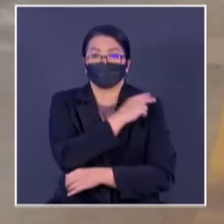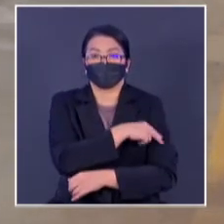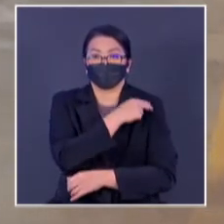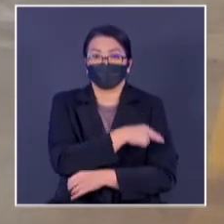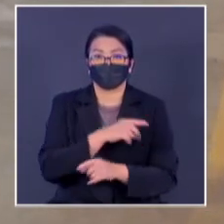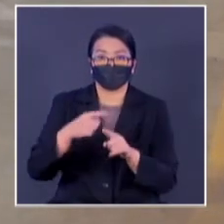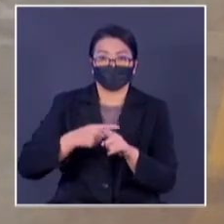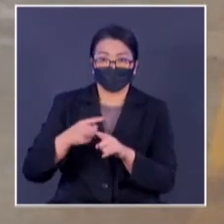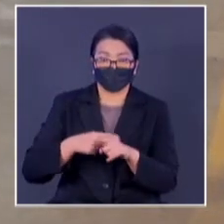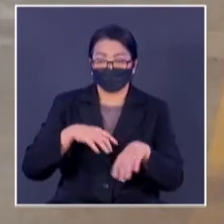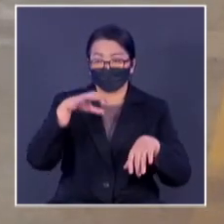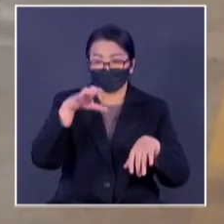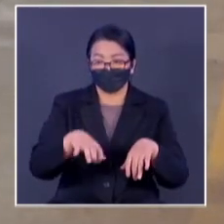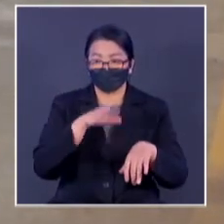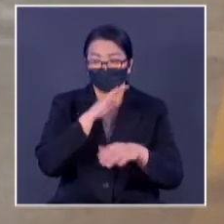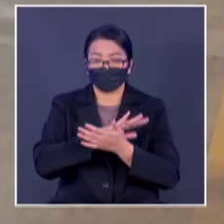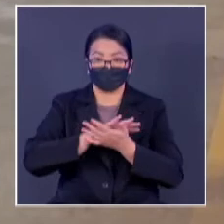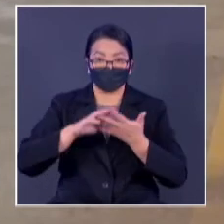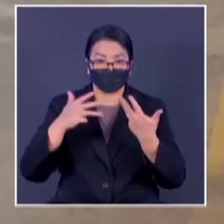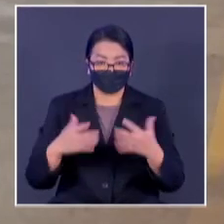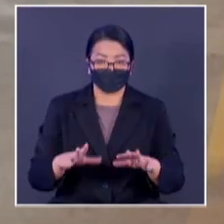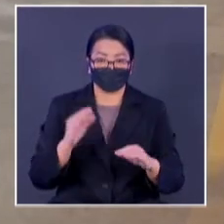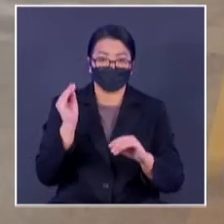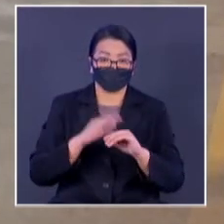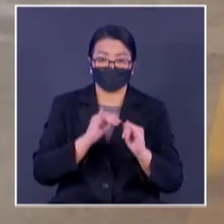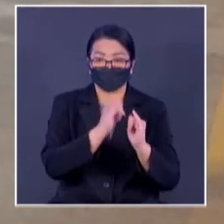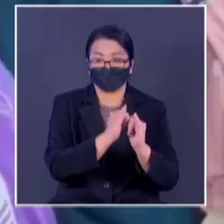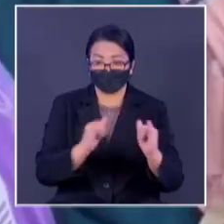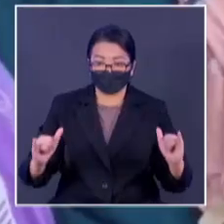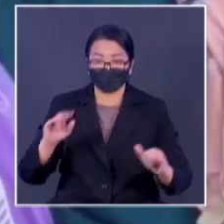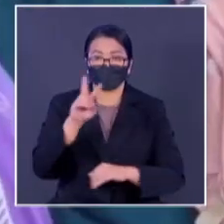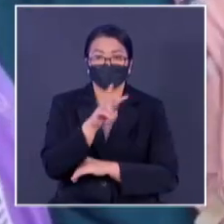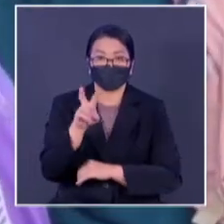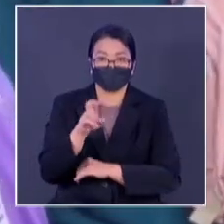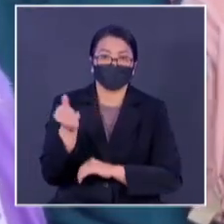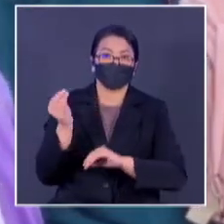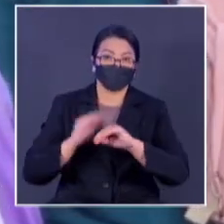ดำเนินการแล้วจะสามารถรองรับผู้ป่วยได้มากถึง200เตียงนะครับ